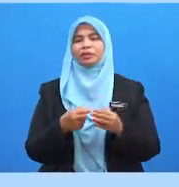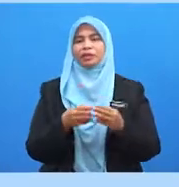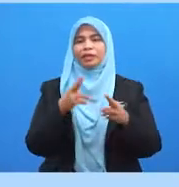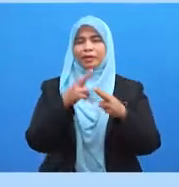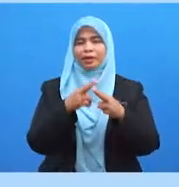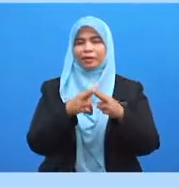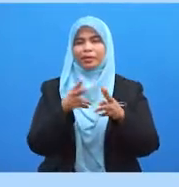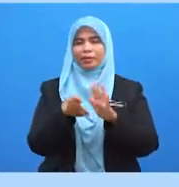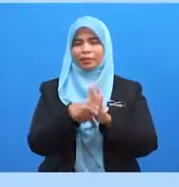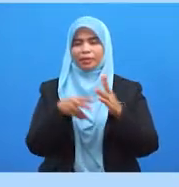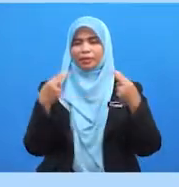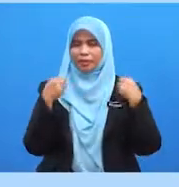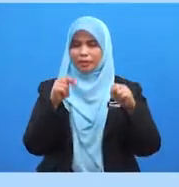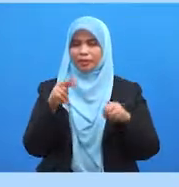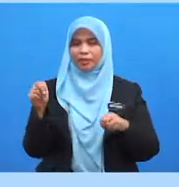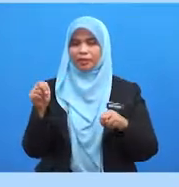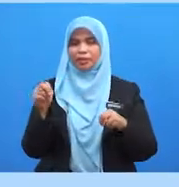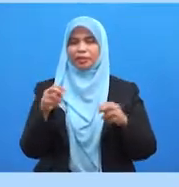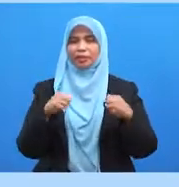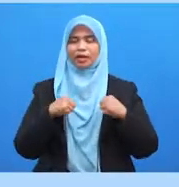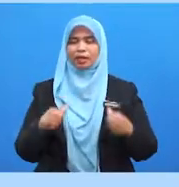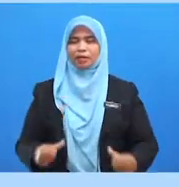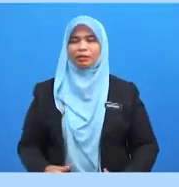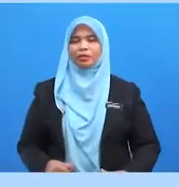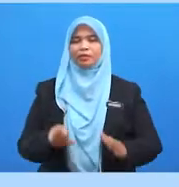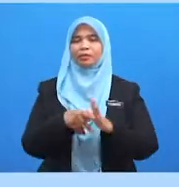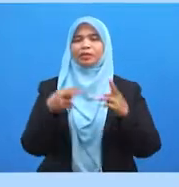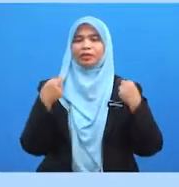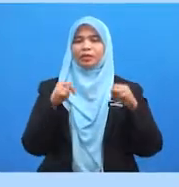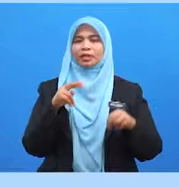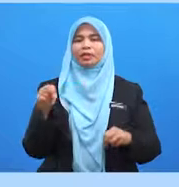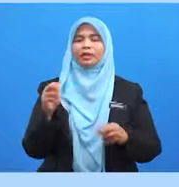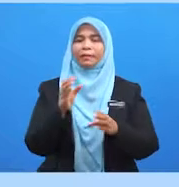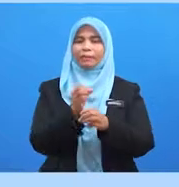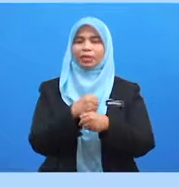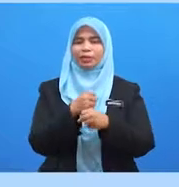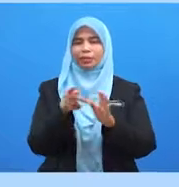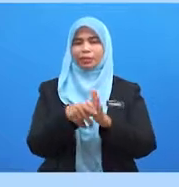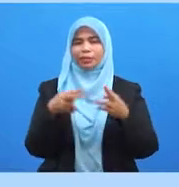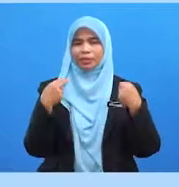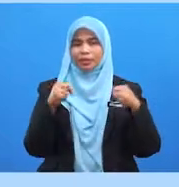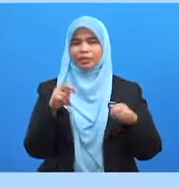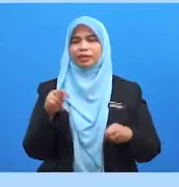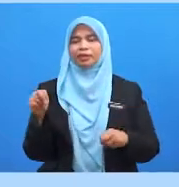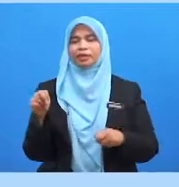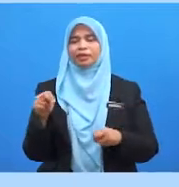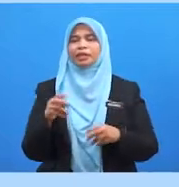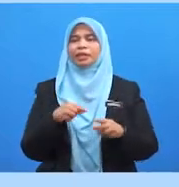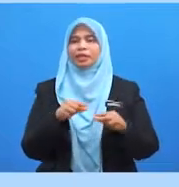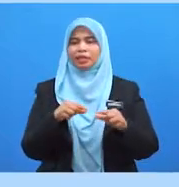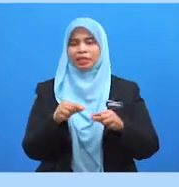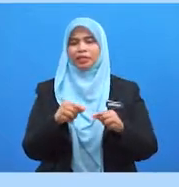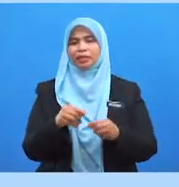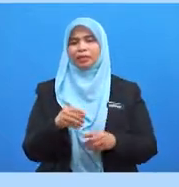nama perniagaan, alamat perniagaan, bentuk perniagaan, kegiatan